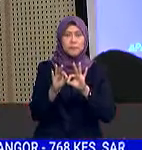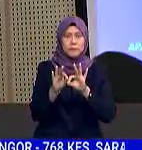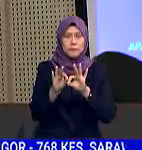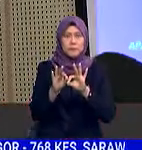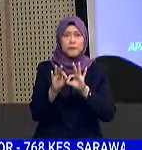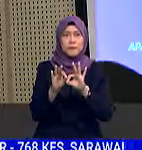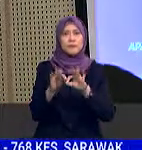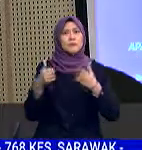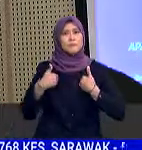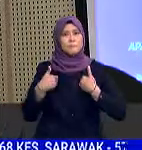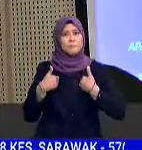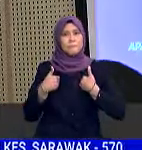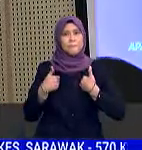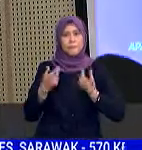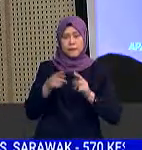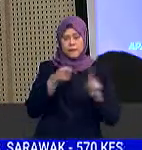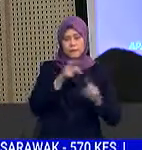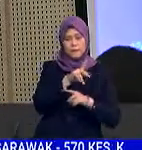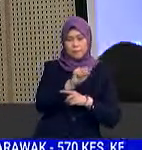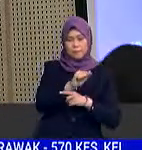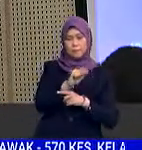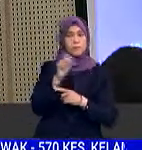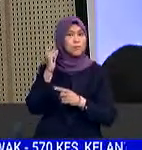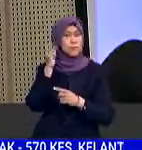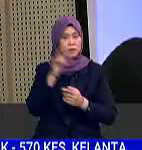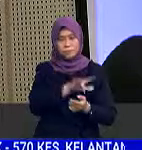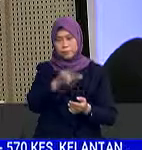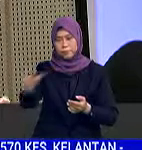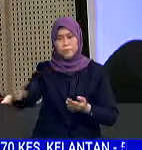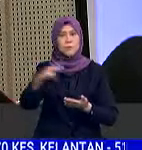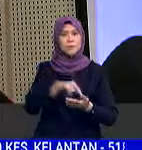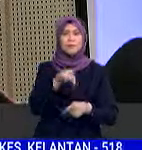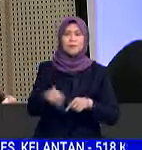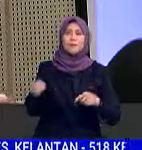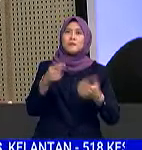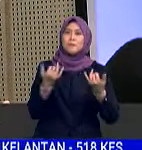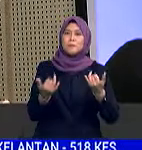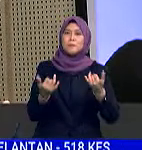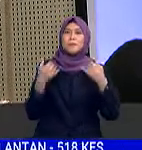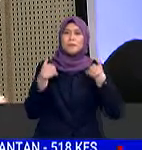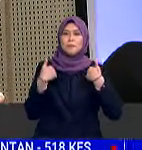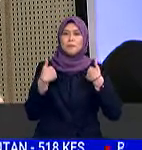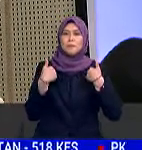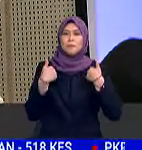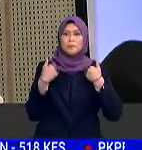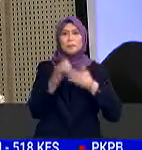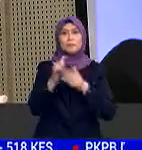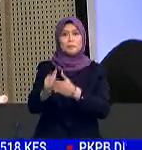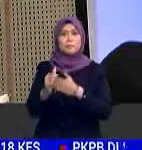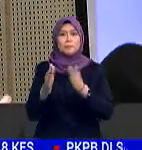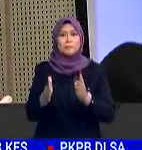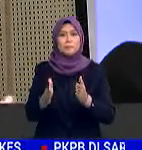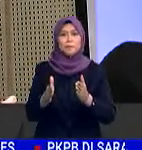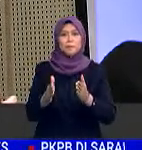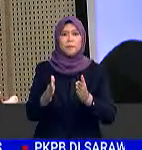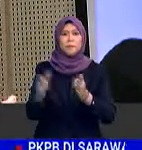oneary ecosystem between k and Subang allows us to Ensure that we have leadership position